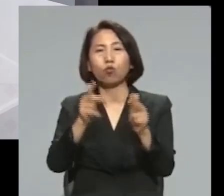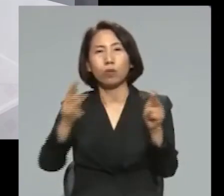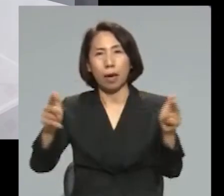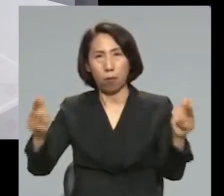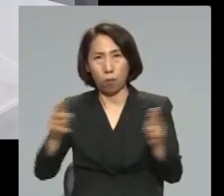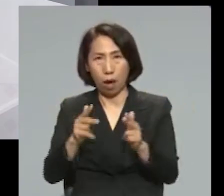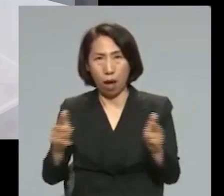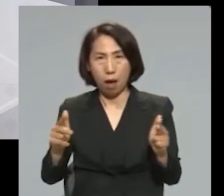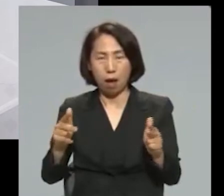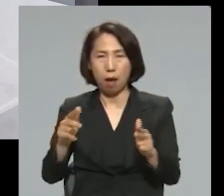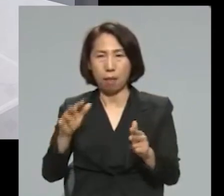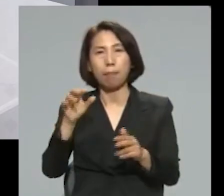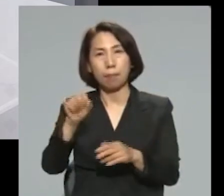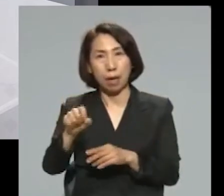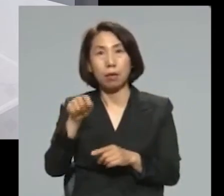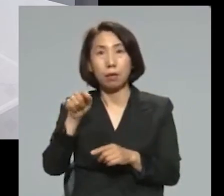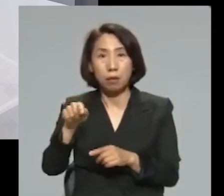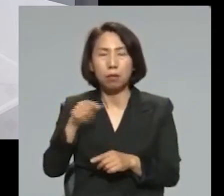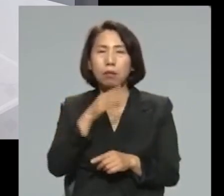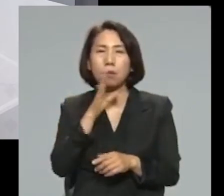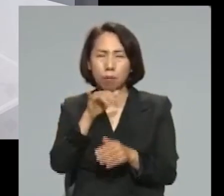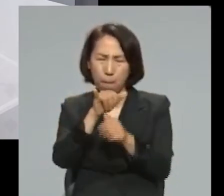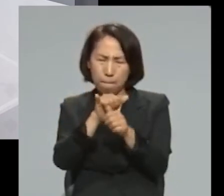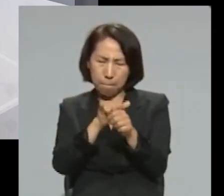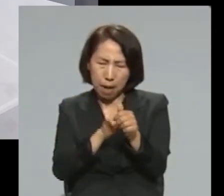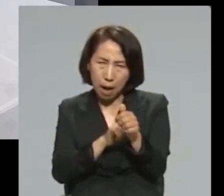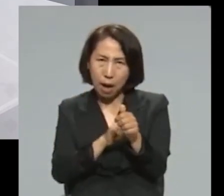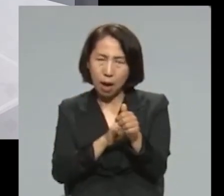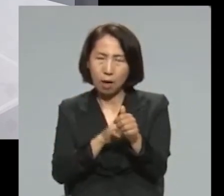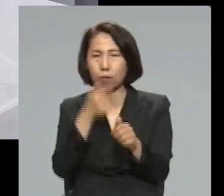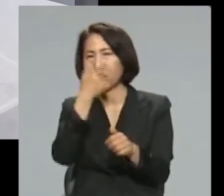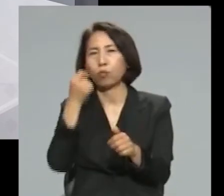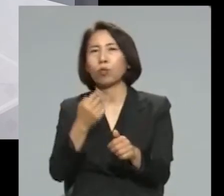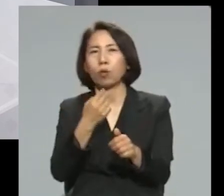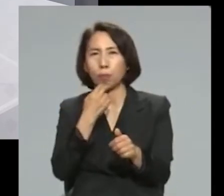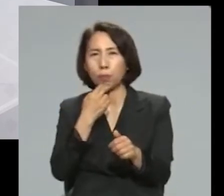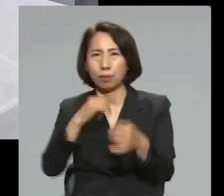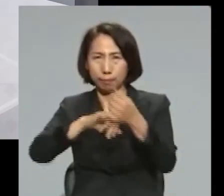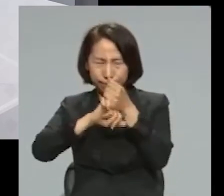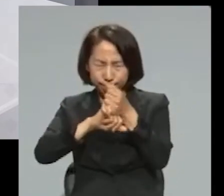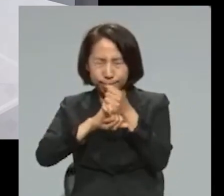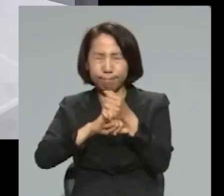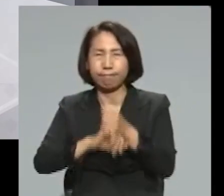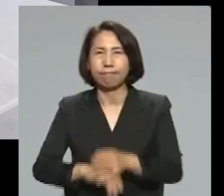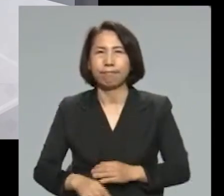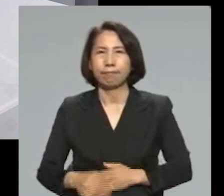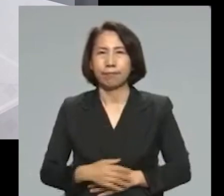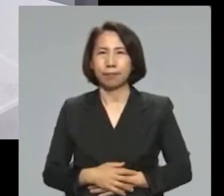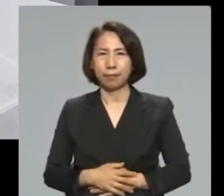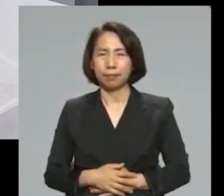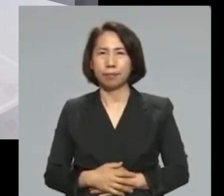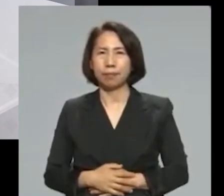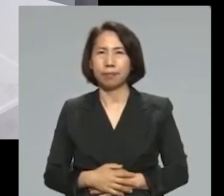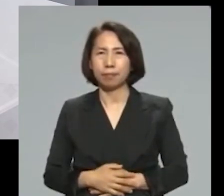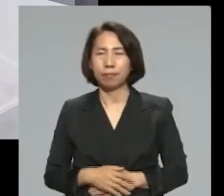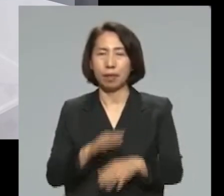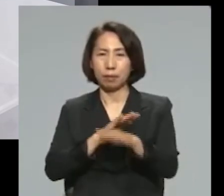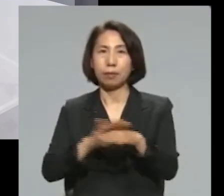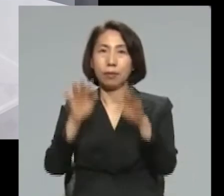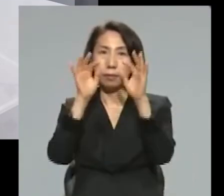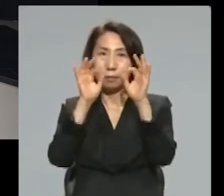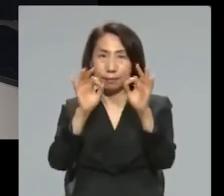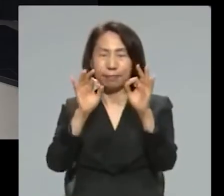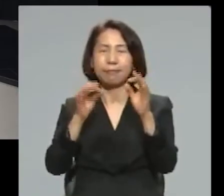등 어르신을 모시는 데 조금도 소함이 없도록 약속을 드립니다. 네, 잘